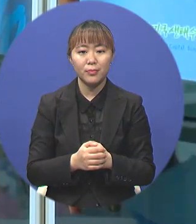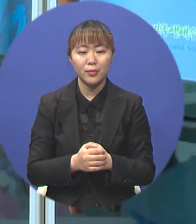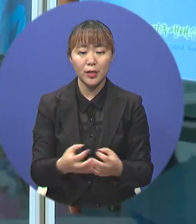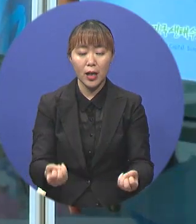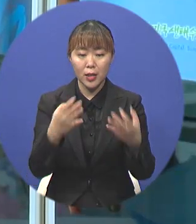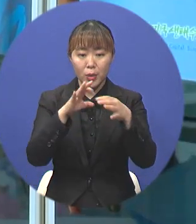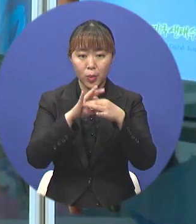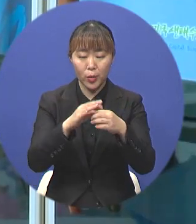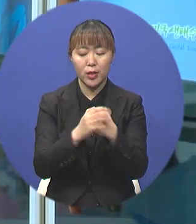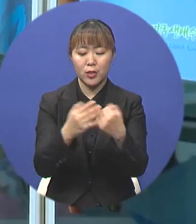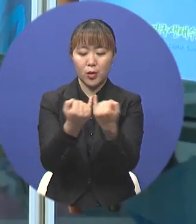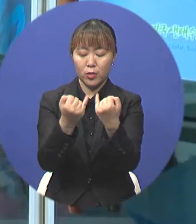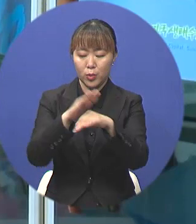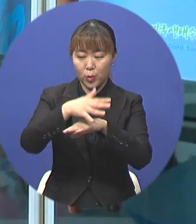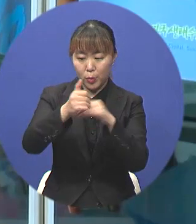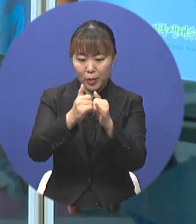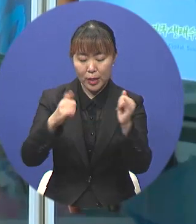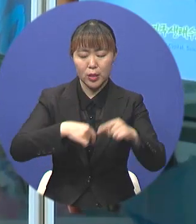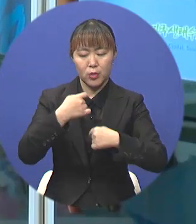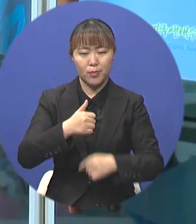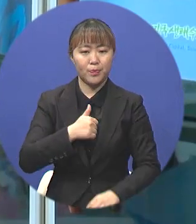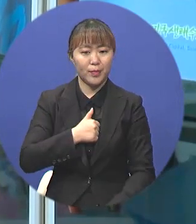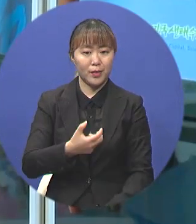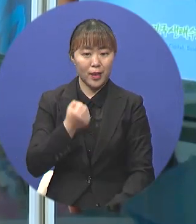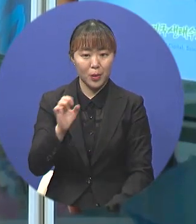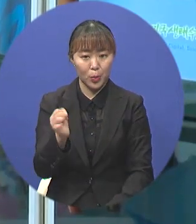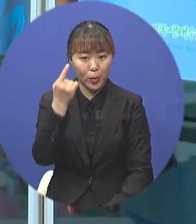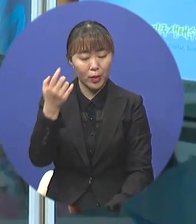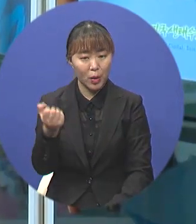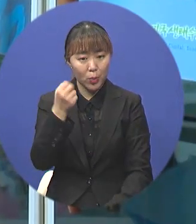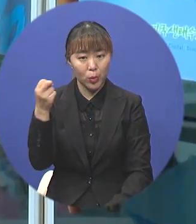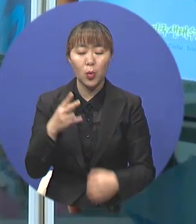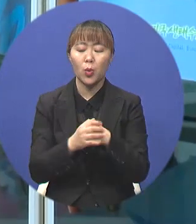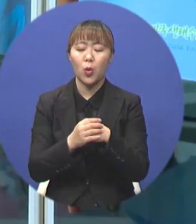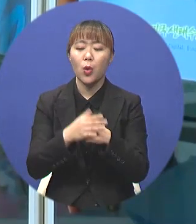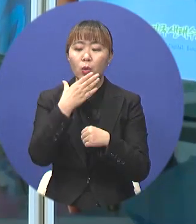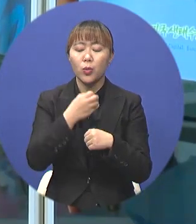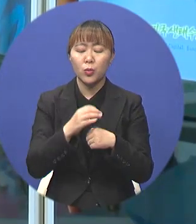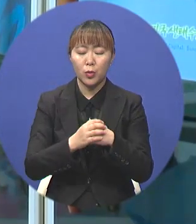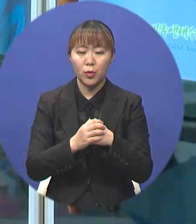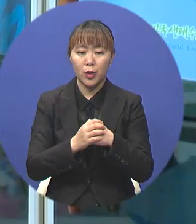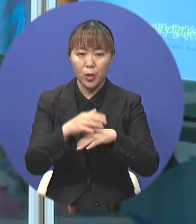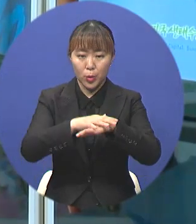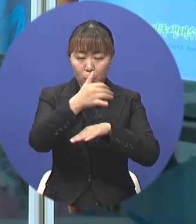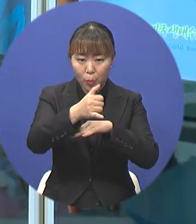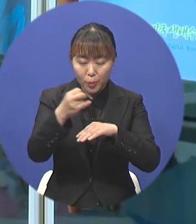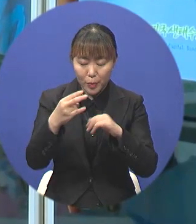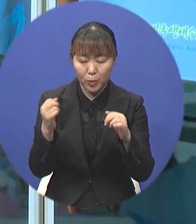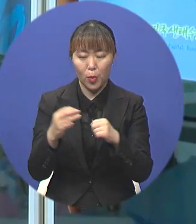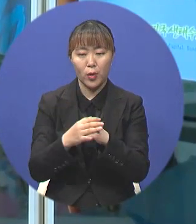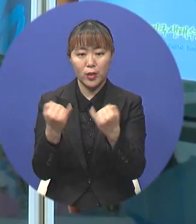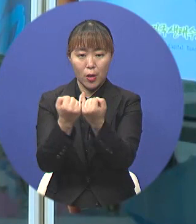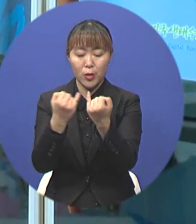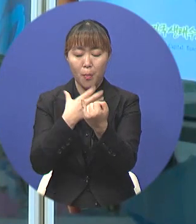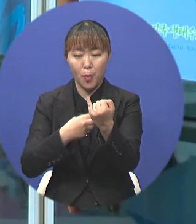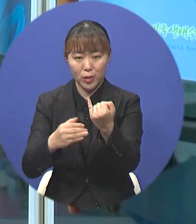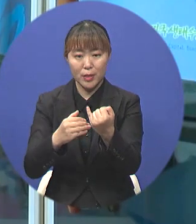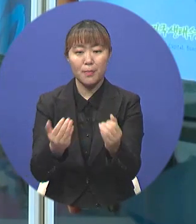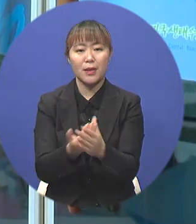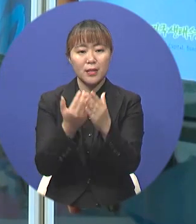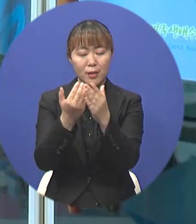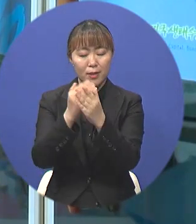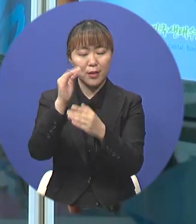행사를 통해 여성 농민들이 스스로 자긍심을 가지는 계기가 되고 농민 복지와 여성 복지가 향상되는 순천시를